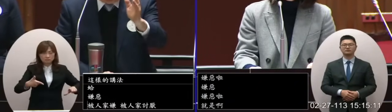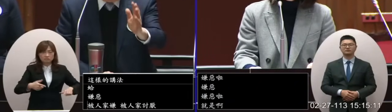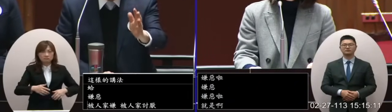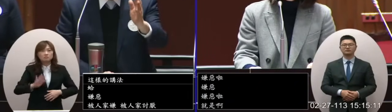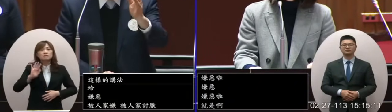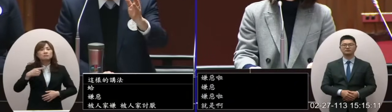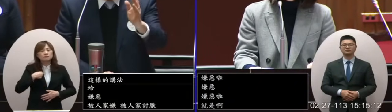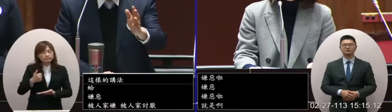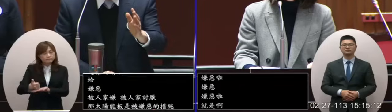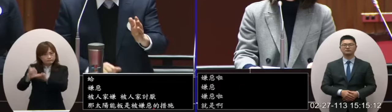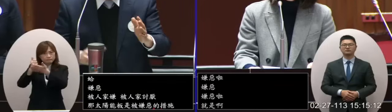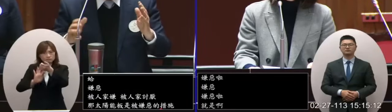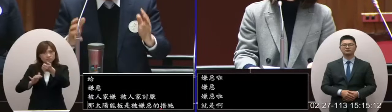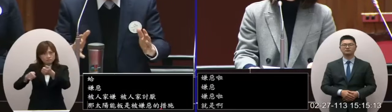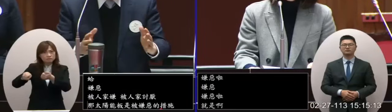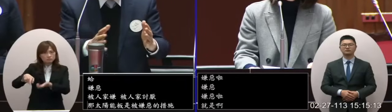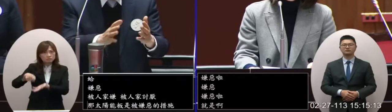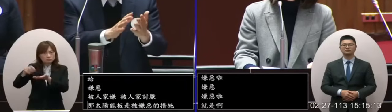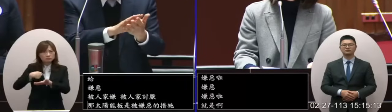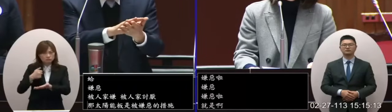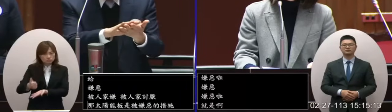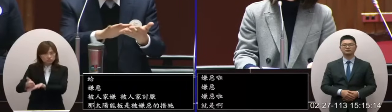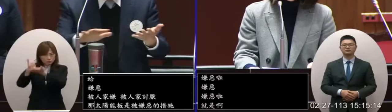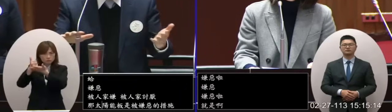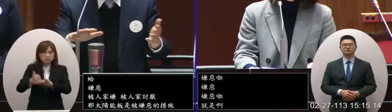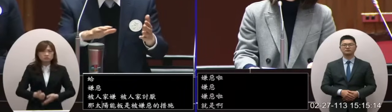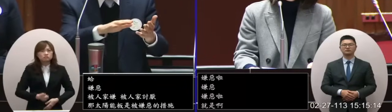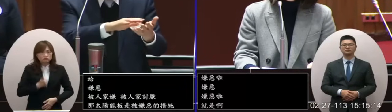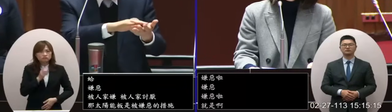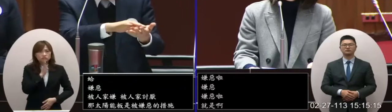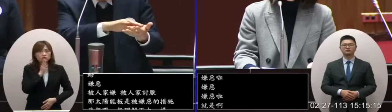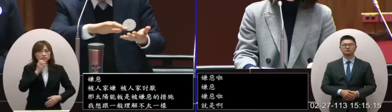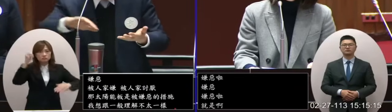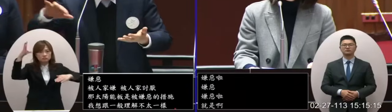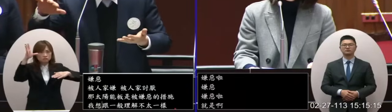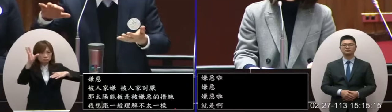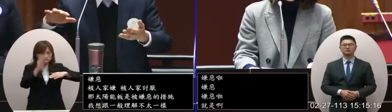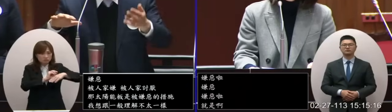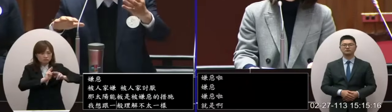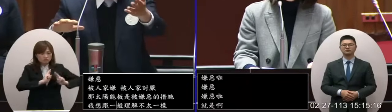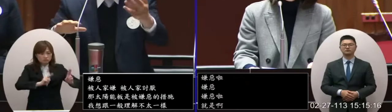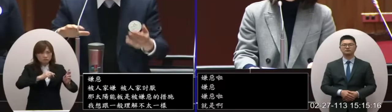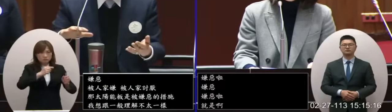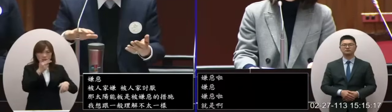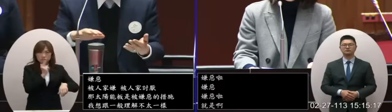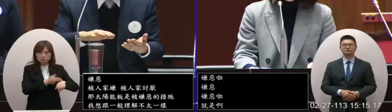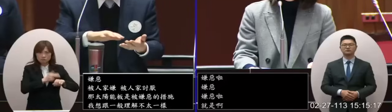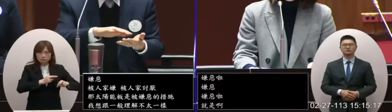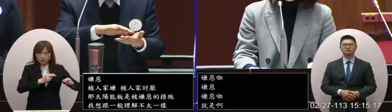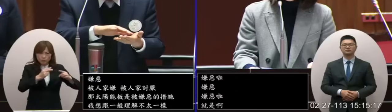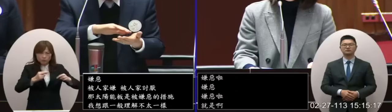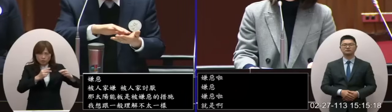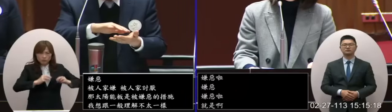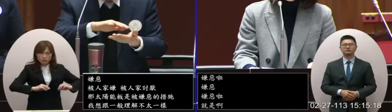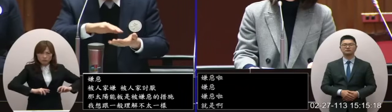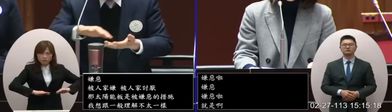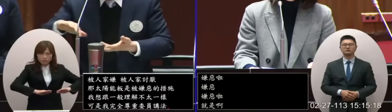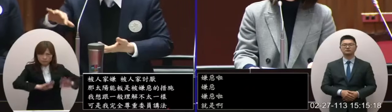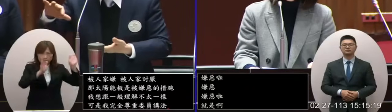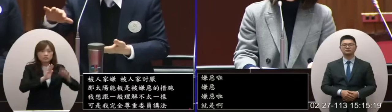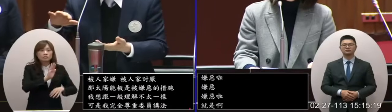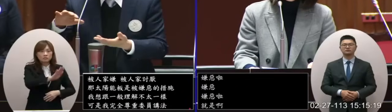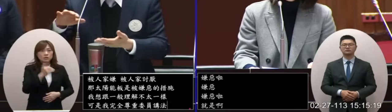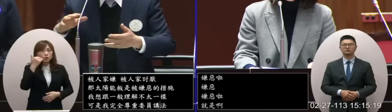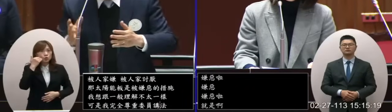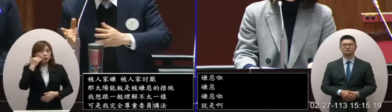我完全尊重委员讲法，确实太阳能发电的技术一直在进步。我同意你的想法，就是说如果